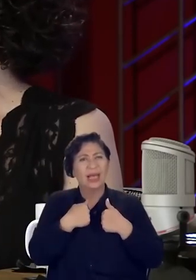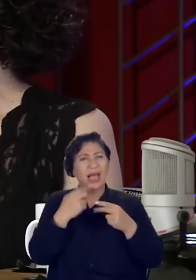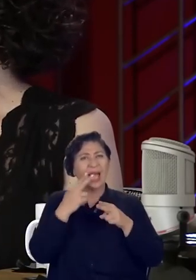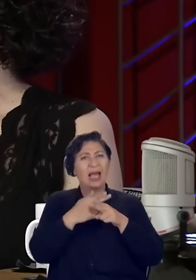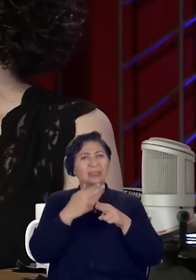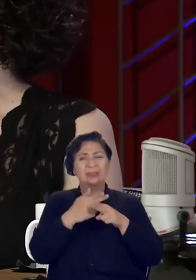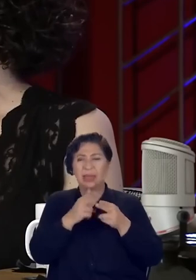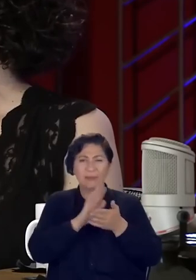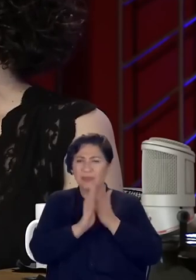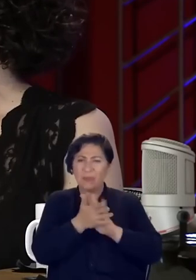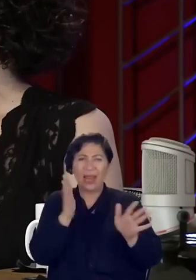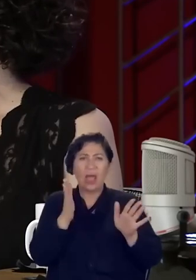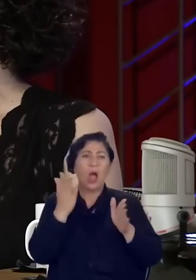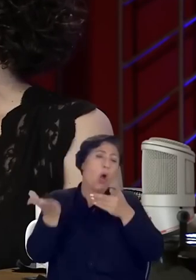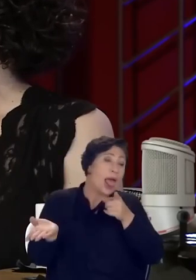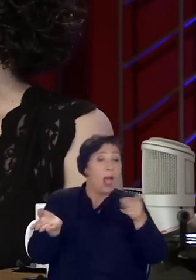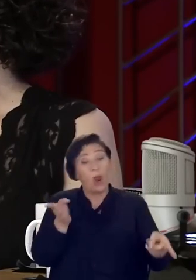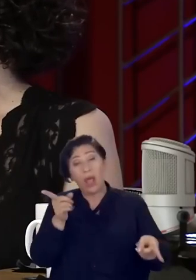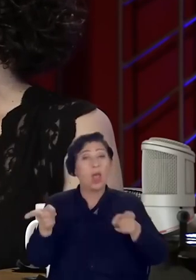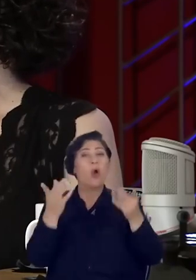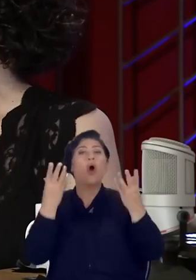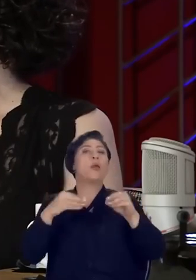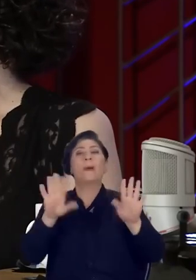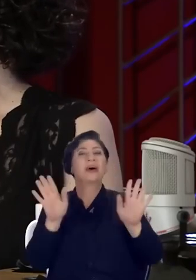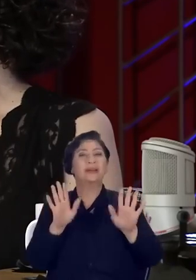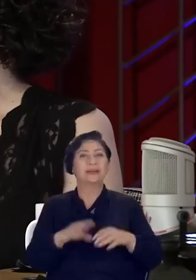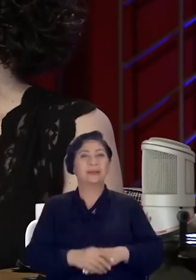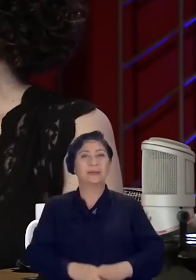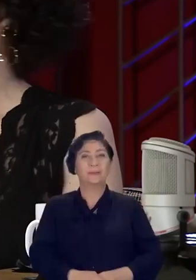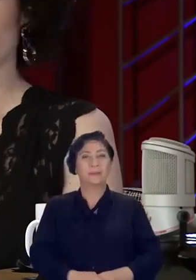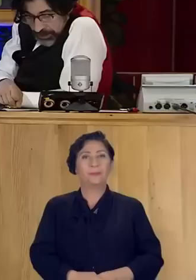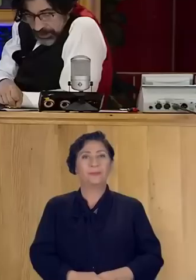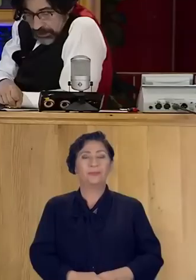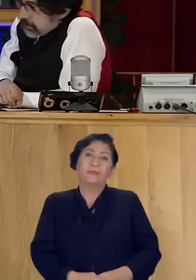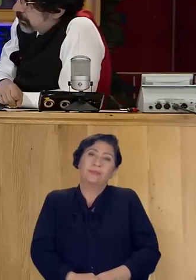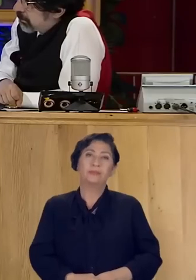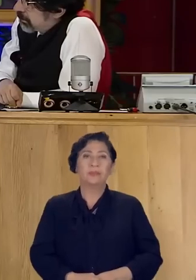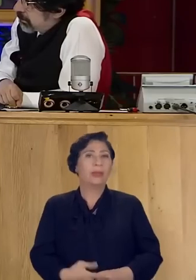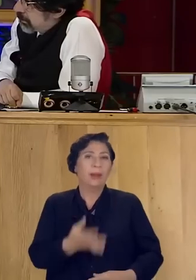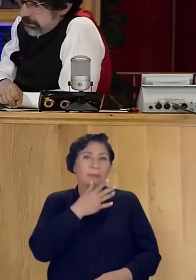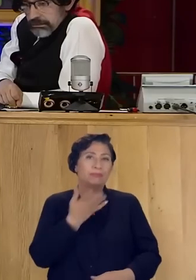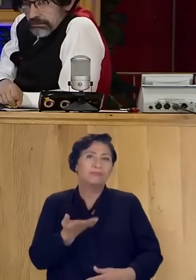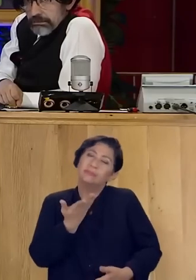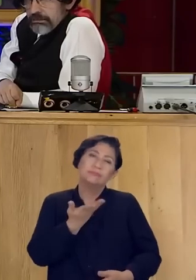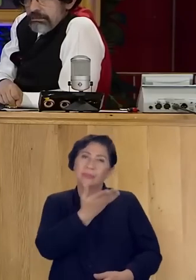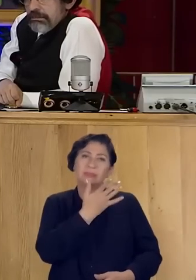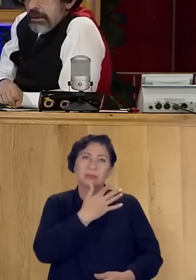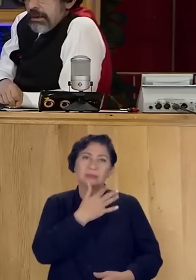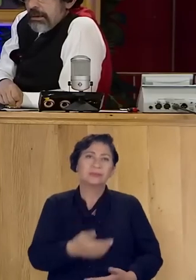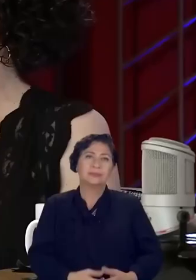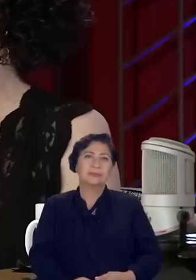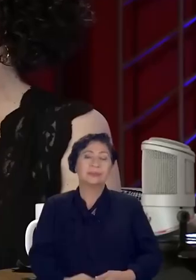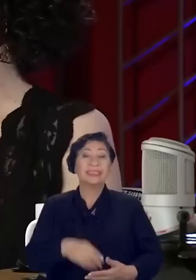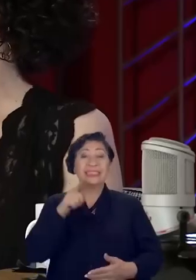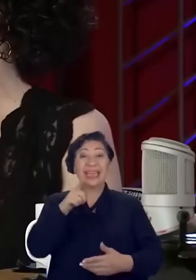acilen yok edilmeli. Yani ya öyle ya öyle olmamalı bence. Tamam, ne bileyim. Yani